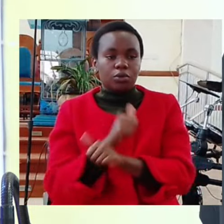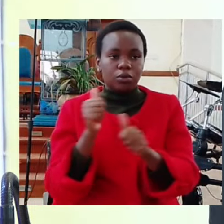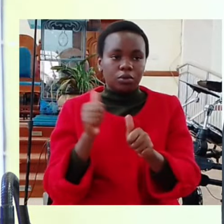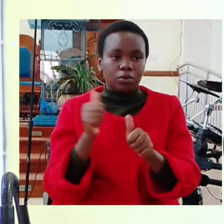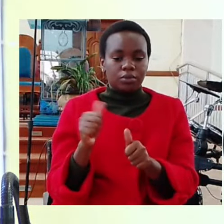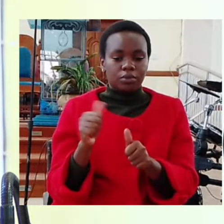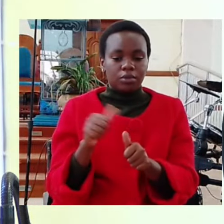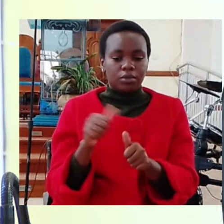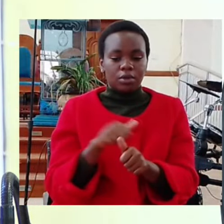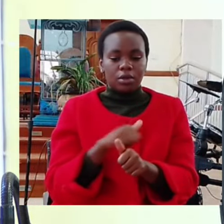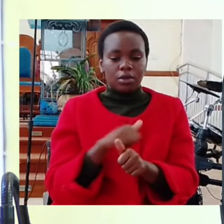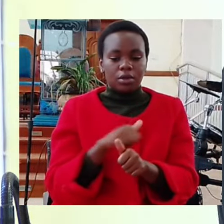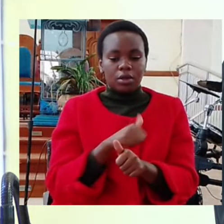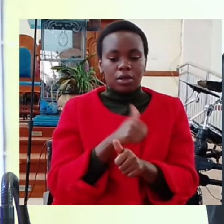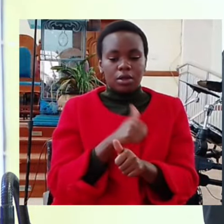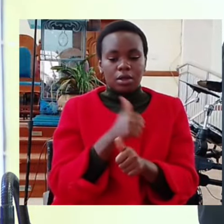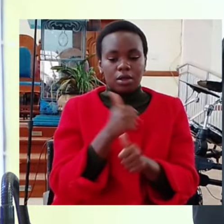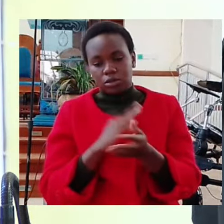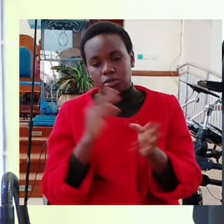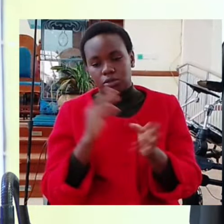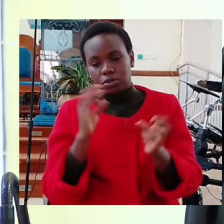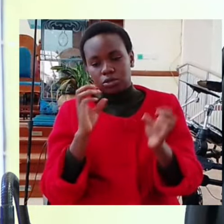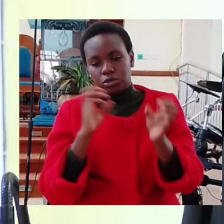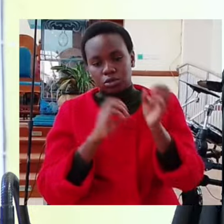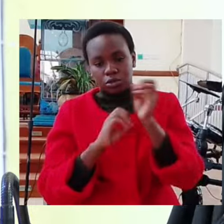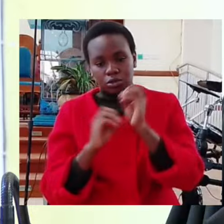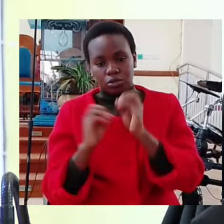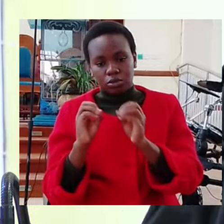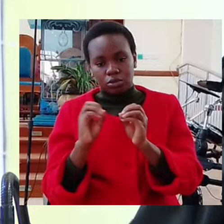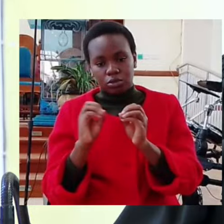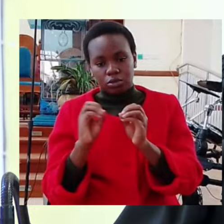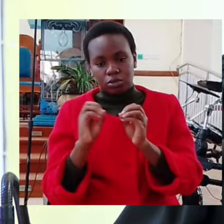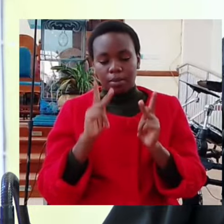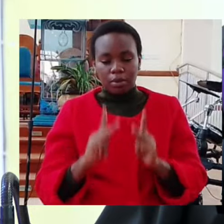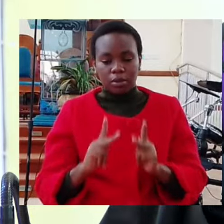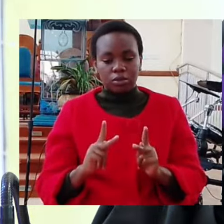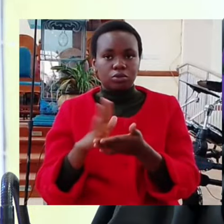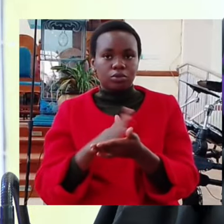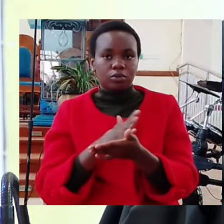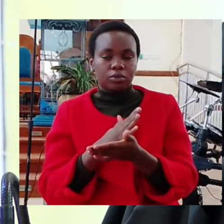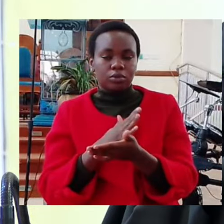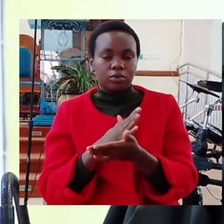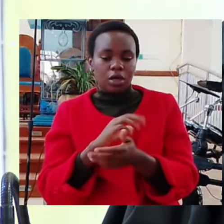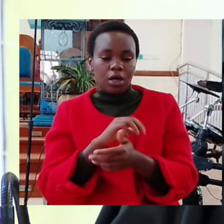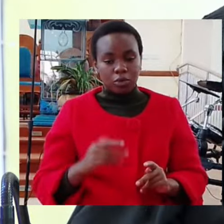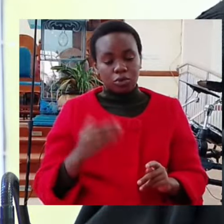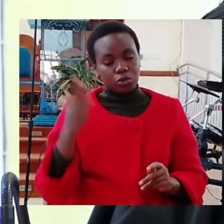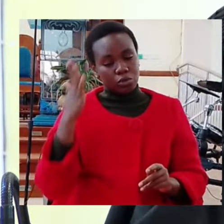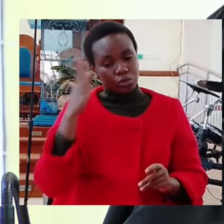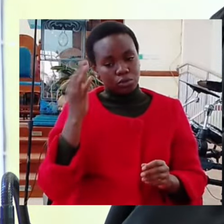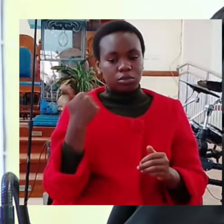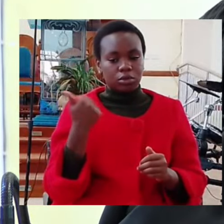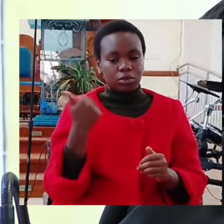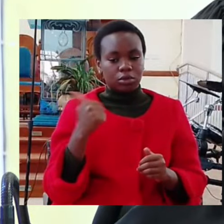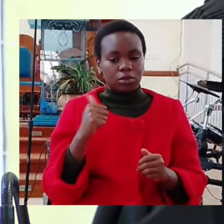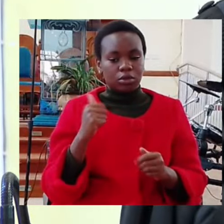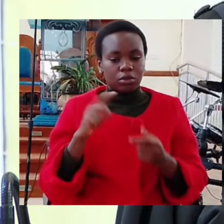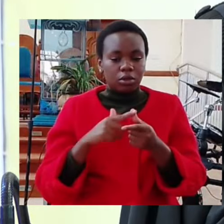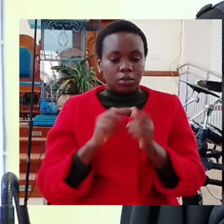akahineru wani ule ya uwe kuhina. Mudo lioto ikuhuji, akahujiri wani ule ya uwe kuhina. Idhuwadha tamuere